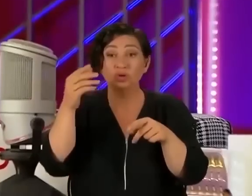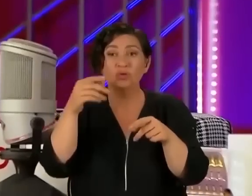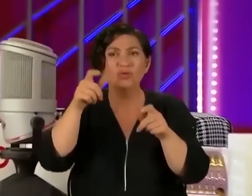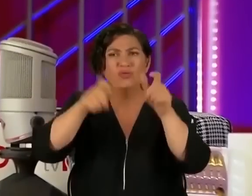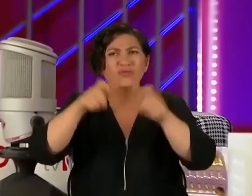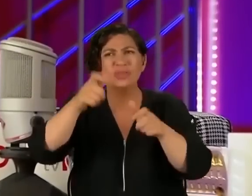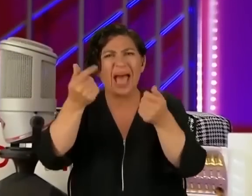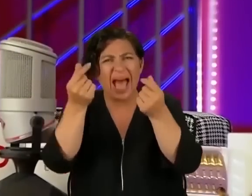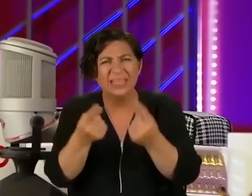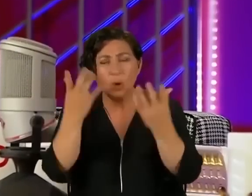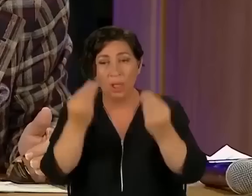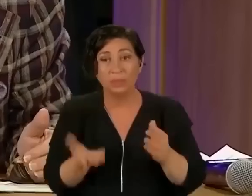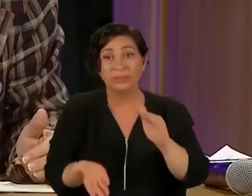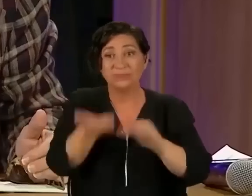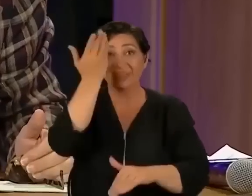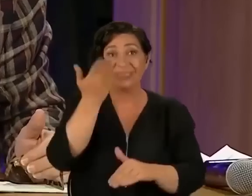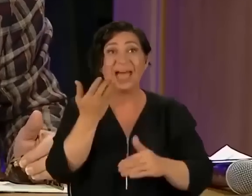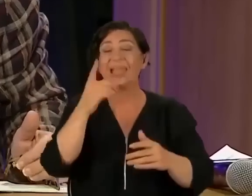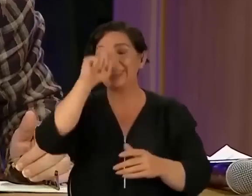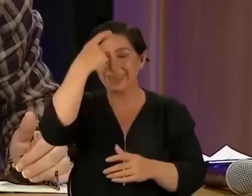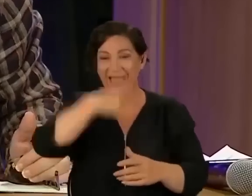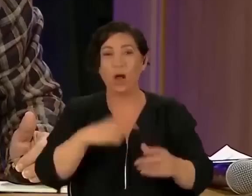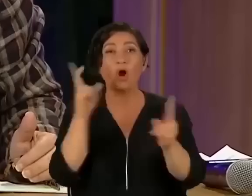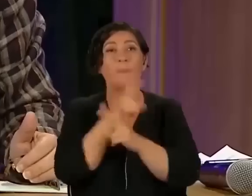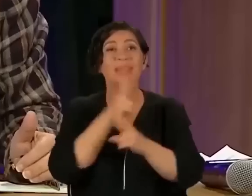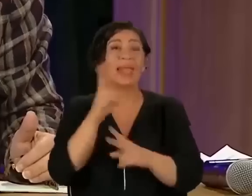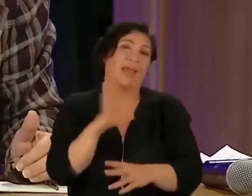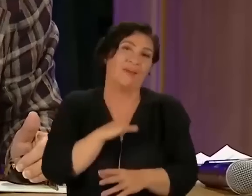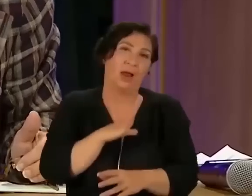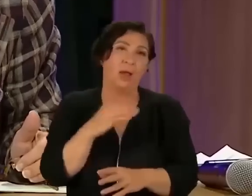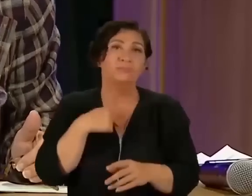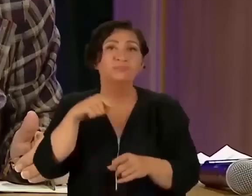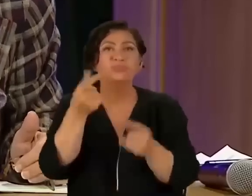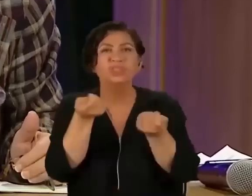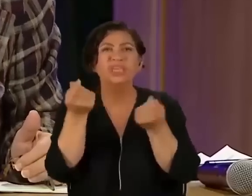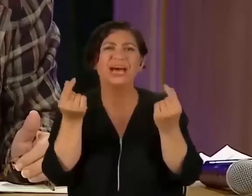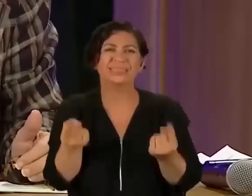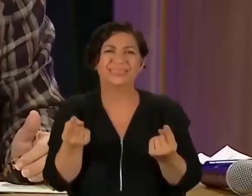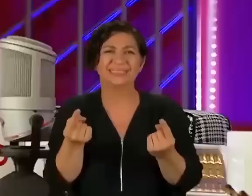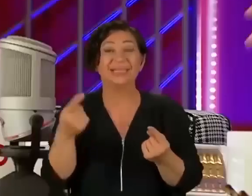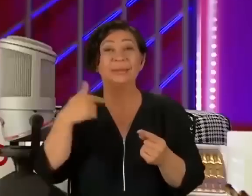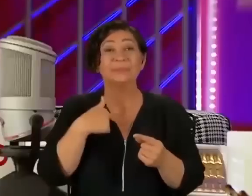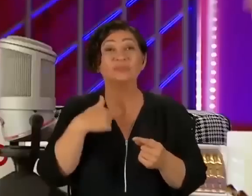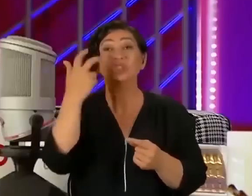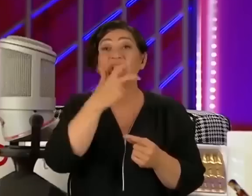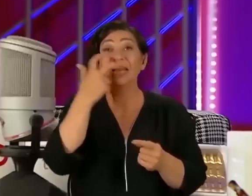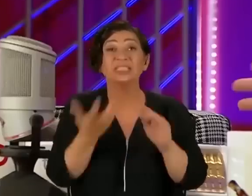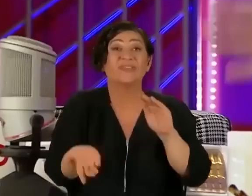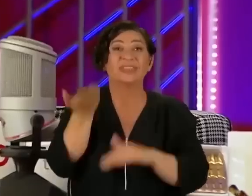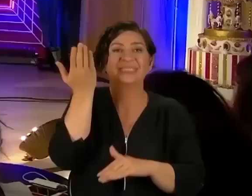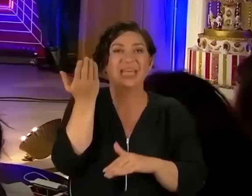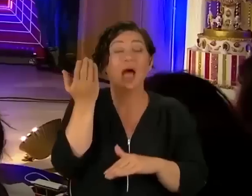olan ülkelerde daha fazla sahne alan stand-up komedyenler var. Dolayısıyla bizde bu iş az. Evet. Bizim şarkıcımız